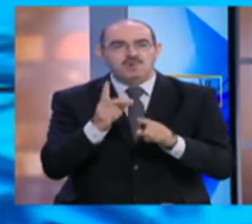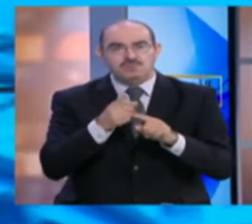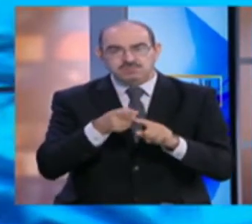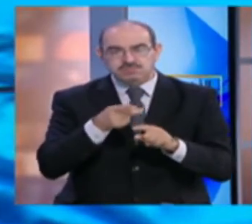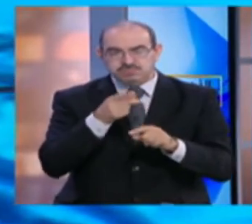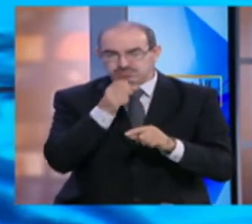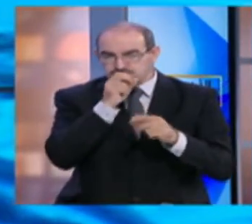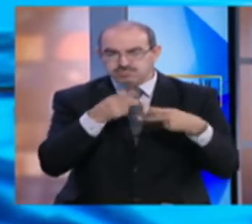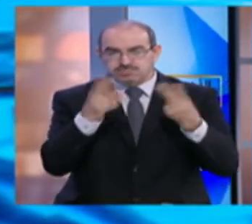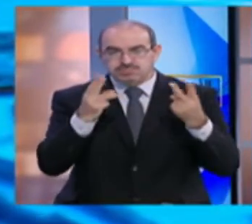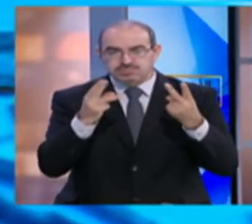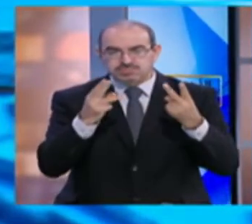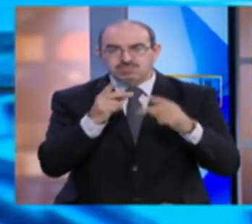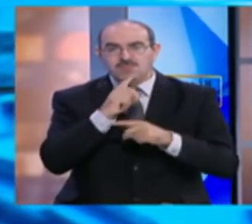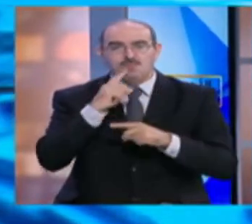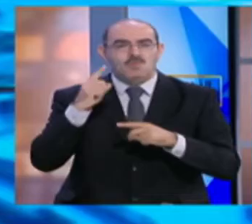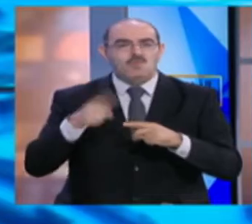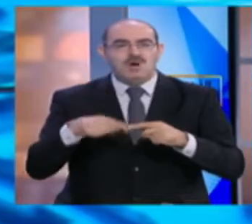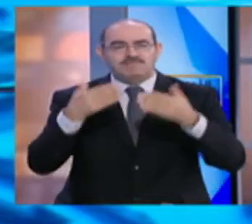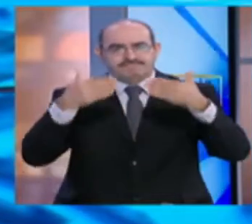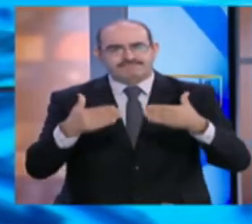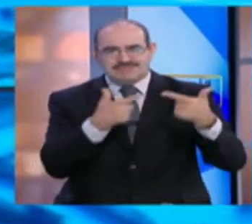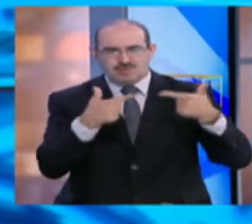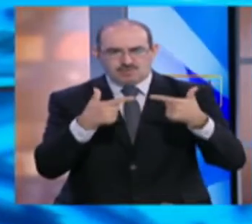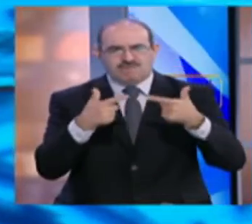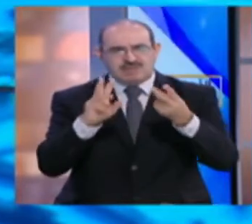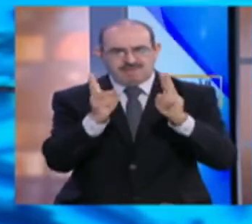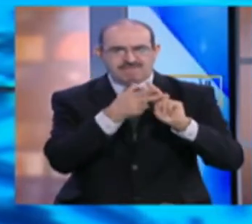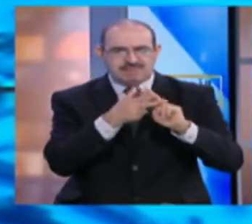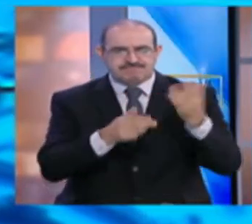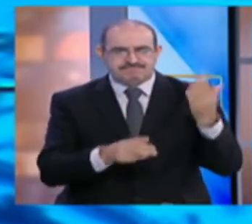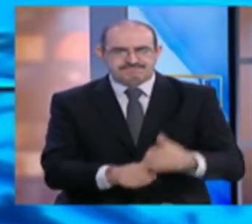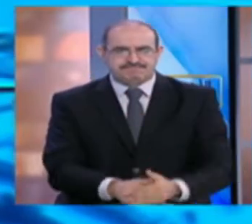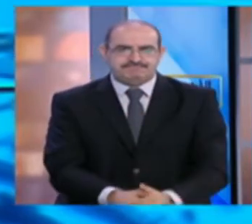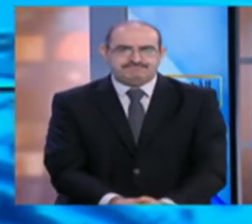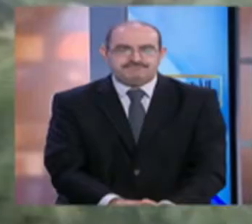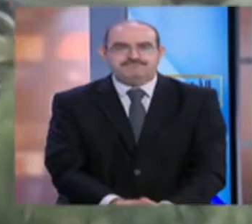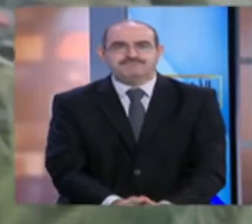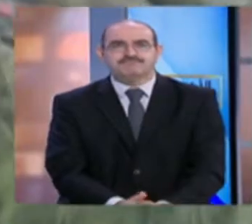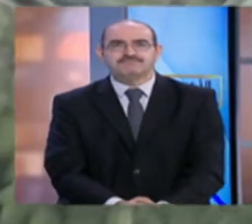موسكو وقفا مؤقتا لإطلاق النار في عدة مدن. تقرير فوزي عابد.